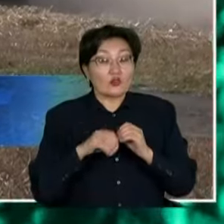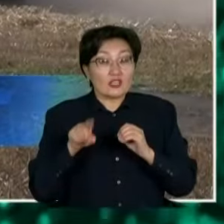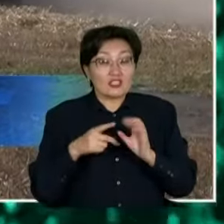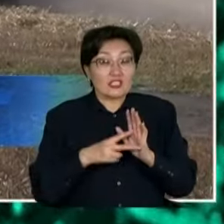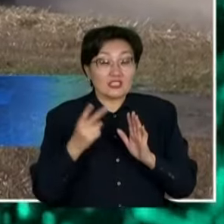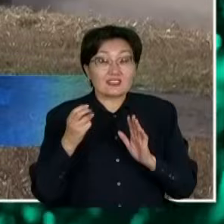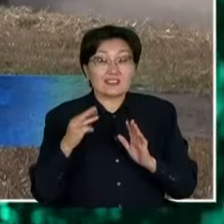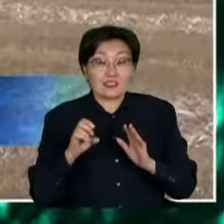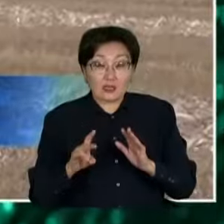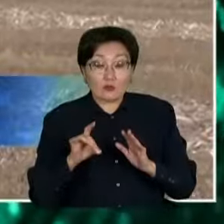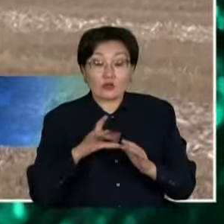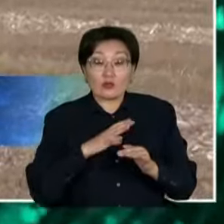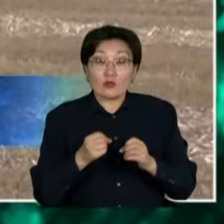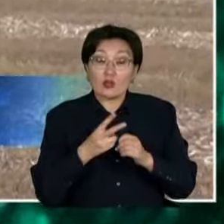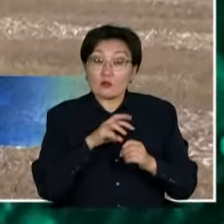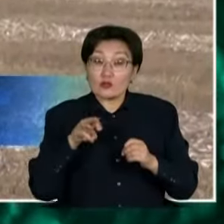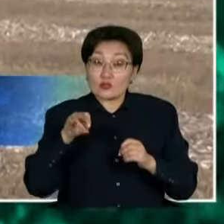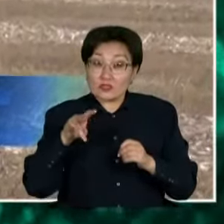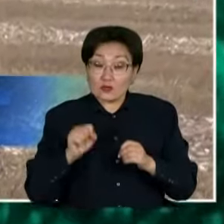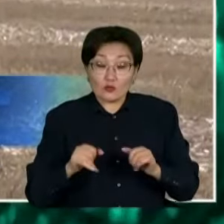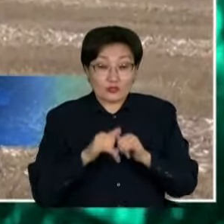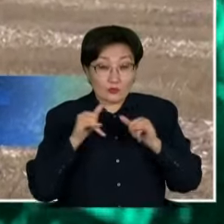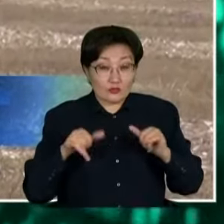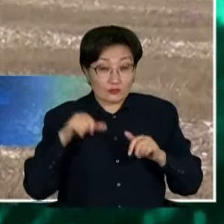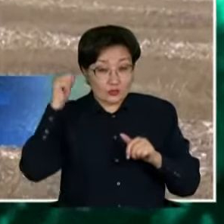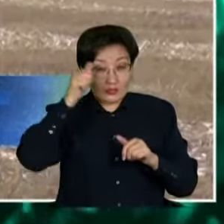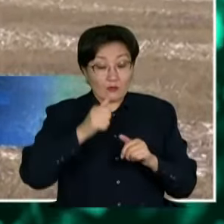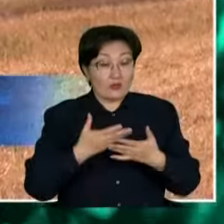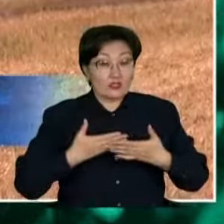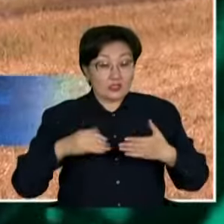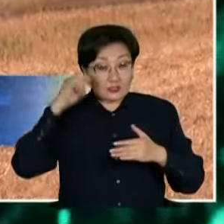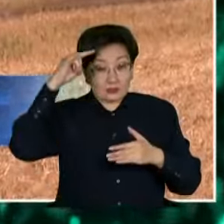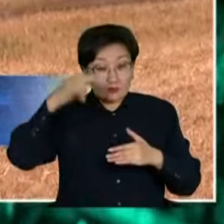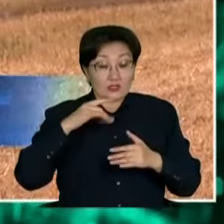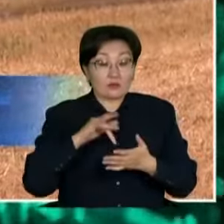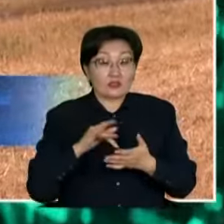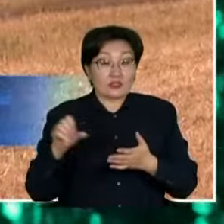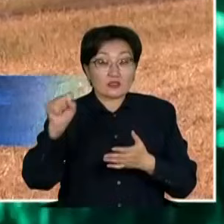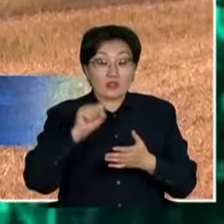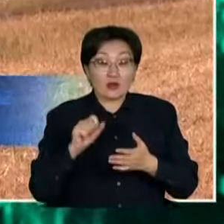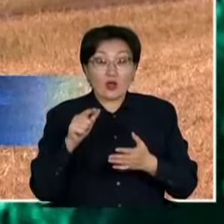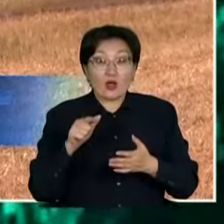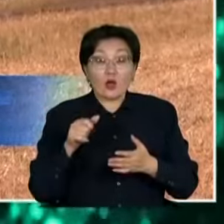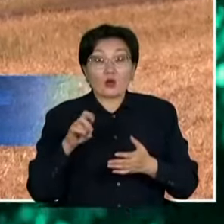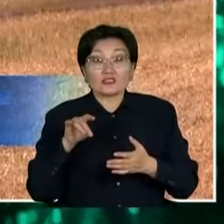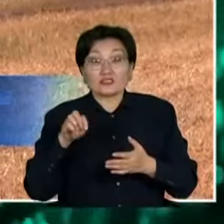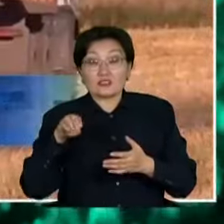Қазақстанда астық экспорты 12 миллион тоннаға ұлғайған. Бұл біздің ел Орталық Азия мен Ауғанстанға